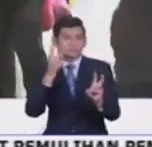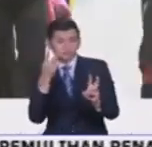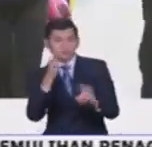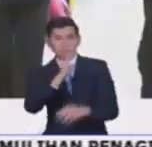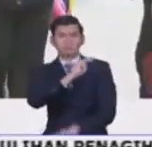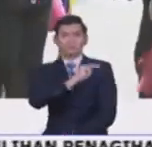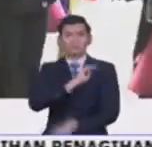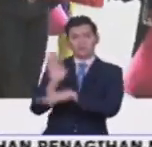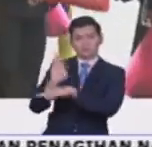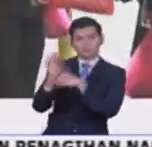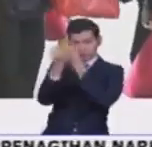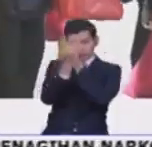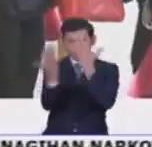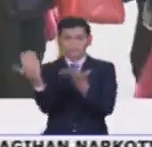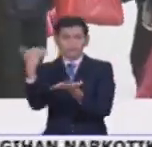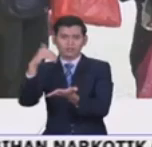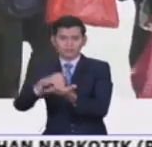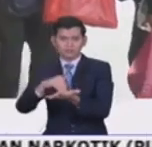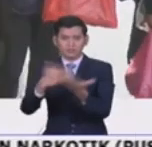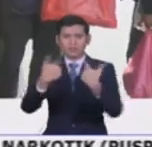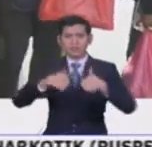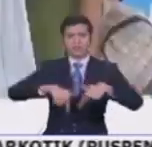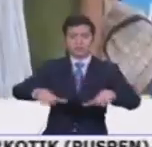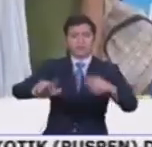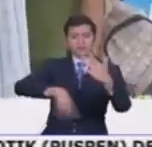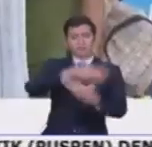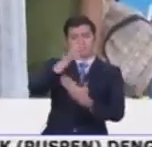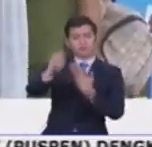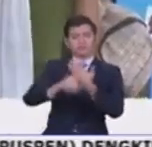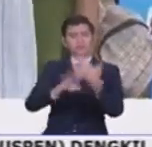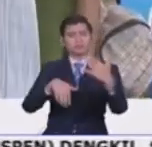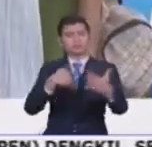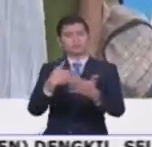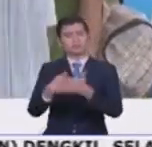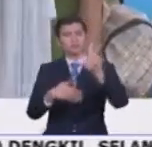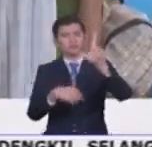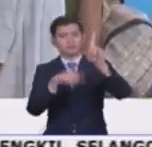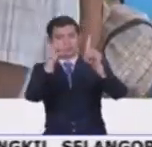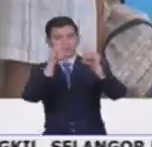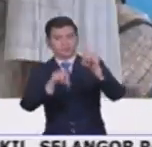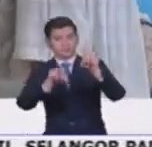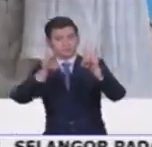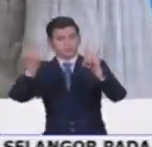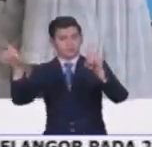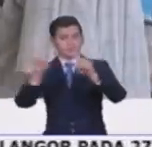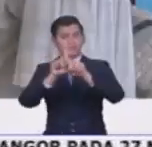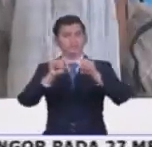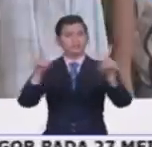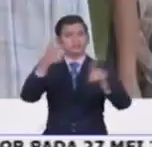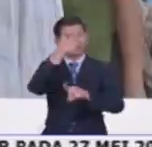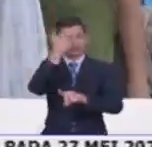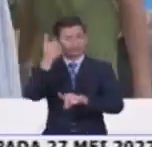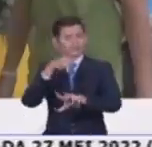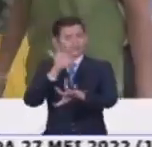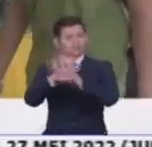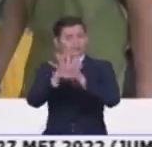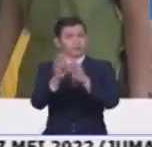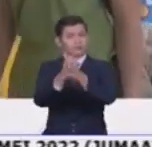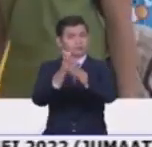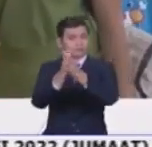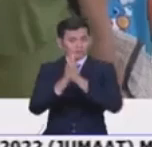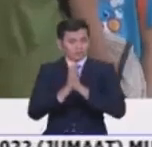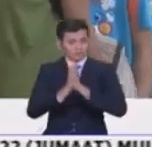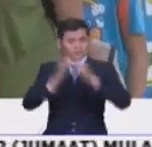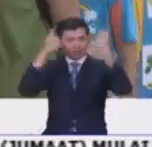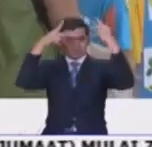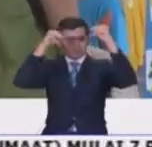berkata perancangan awal pelaksanaan PJKM adalah sehingga 31 Mac sahaja. Bagaimanapun, atas permintaan ramai, Perdana